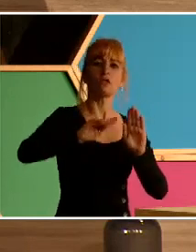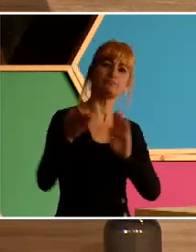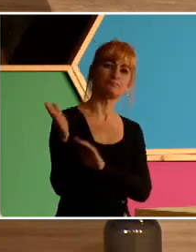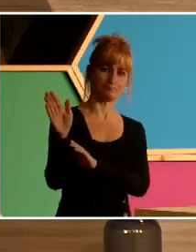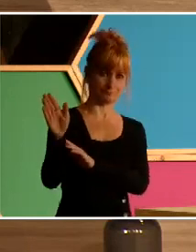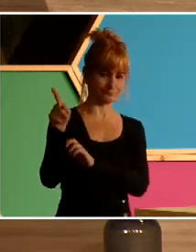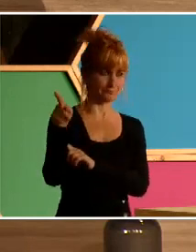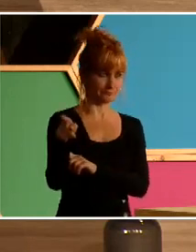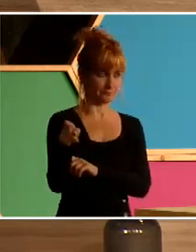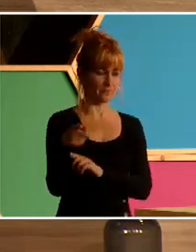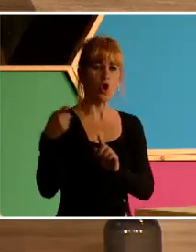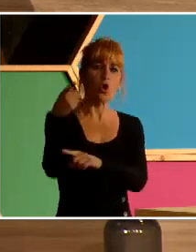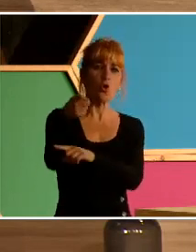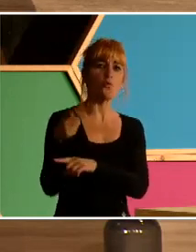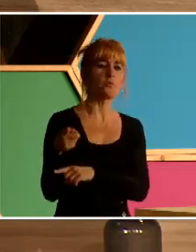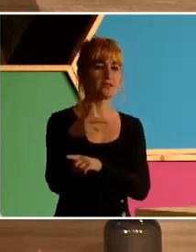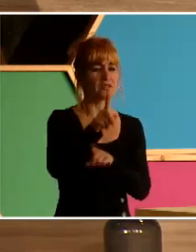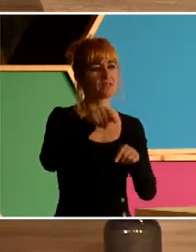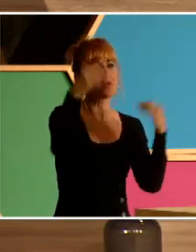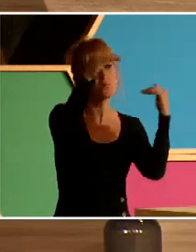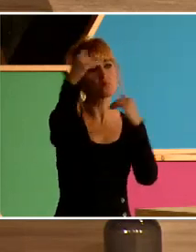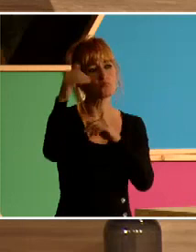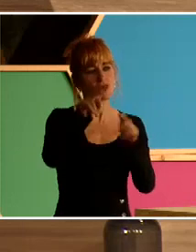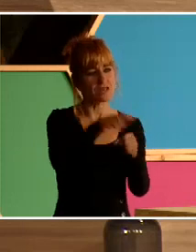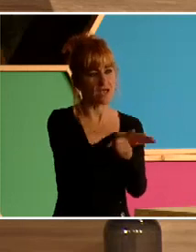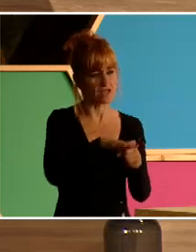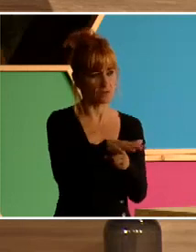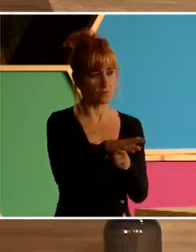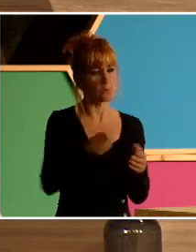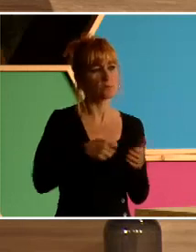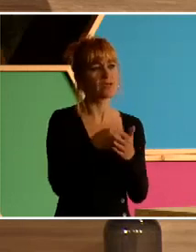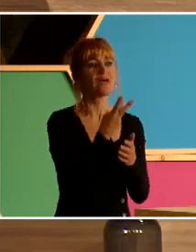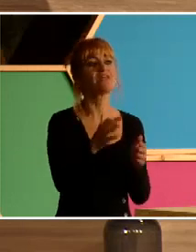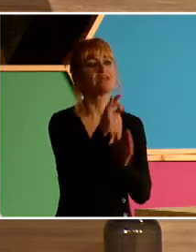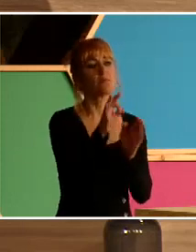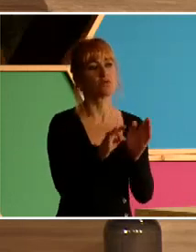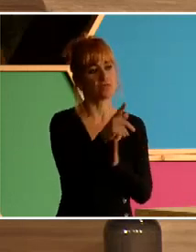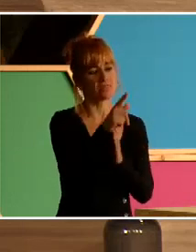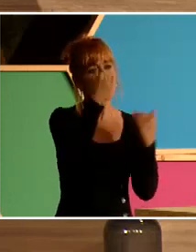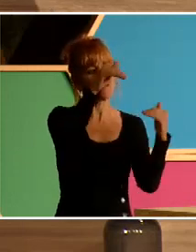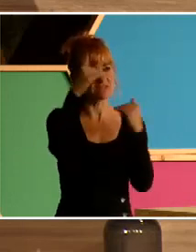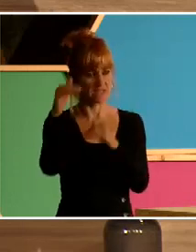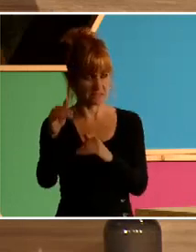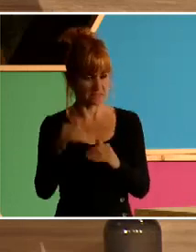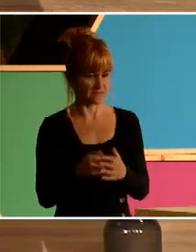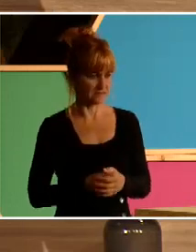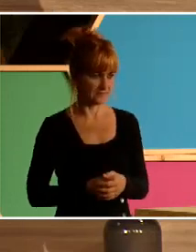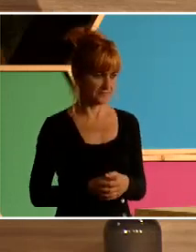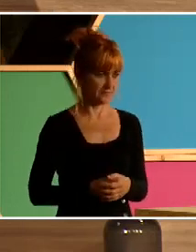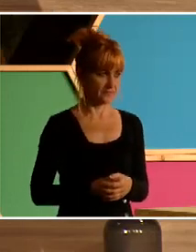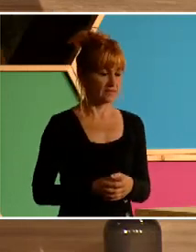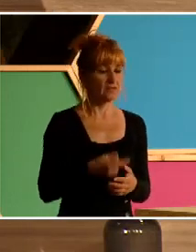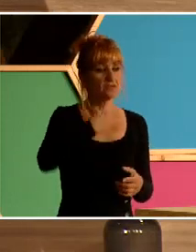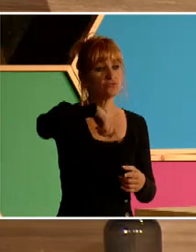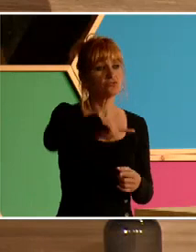l'obligació del 30% d'habitatge social. És a dir, hem posat l'Ajuntament al servei